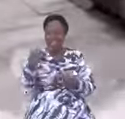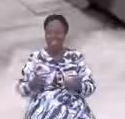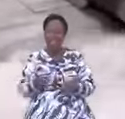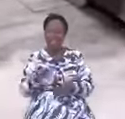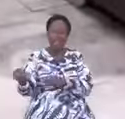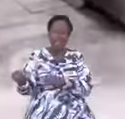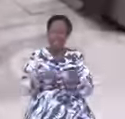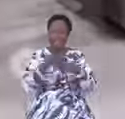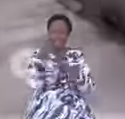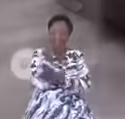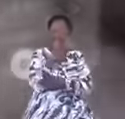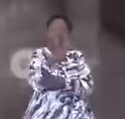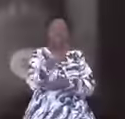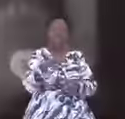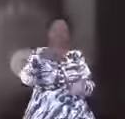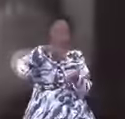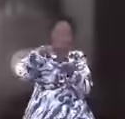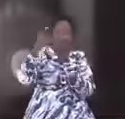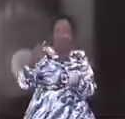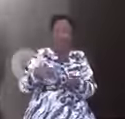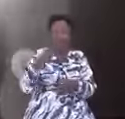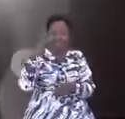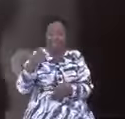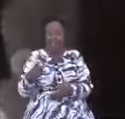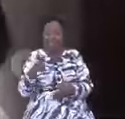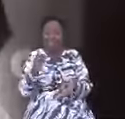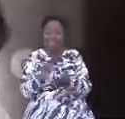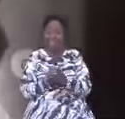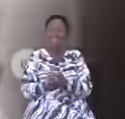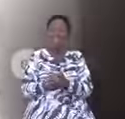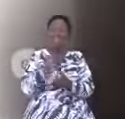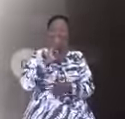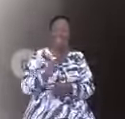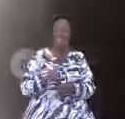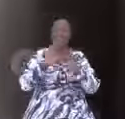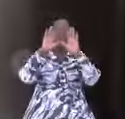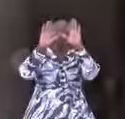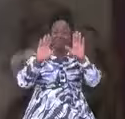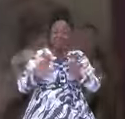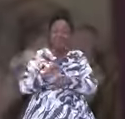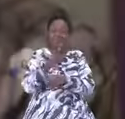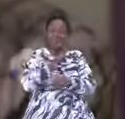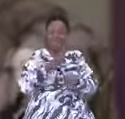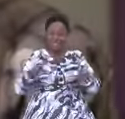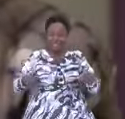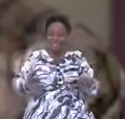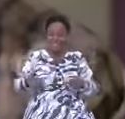levé ça c'est l'anglais lève la main